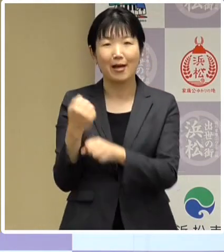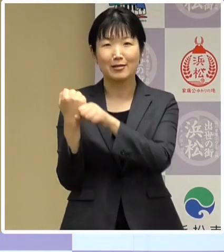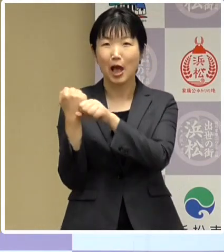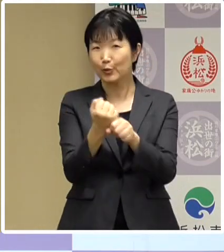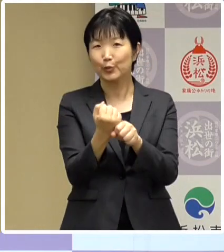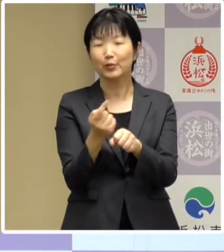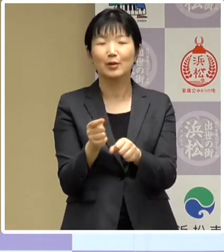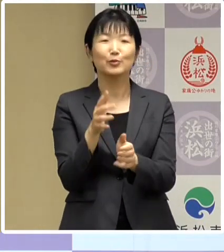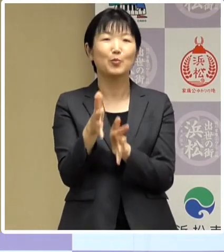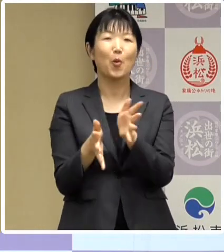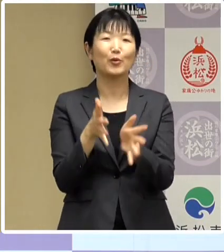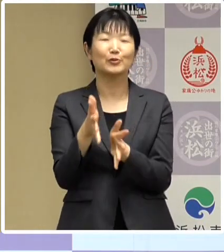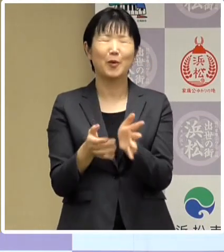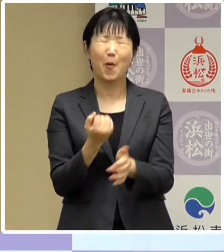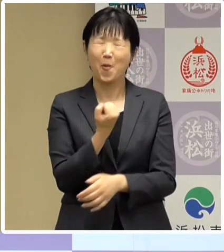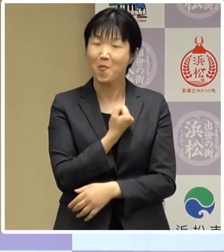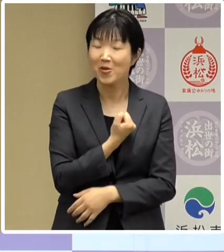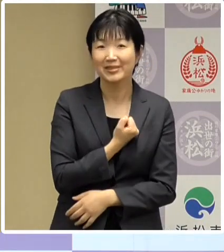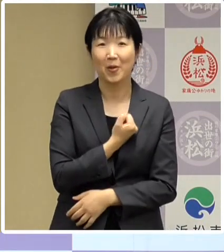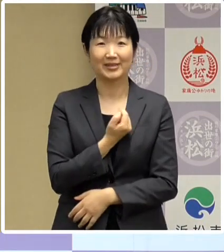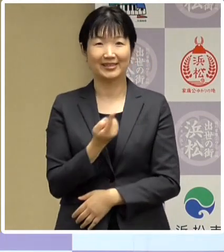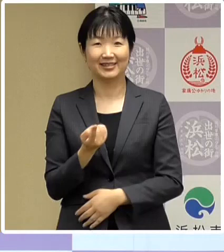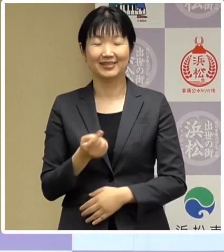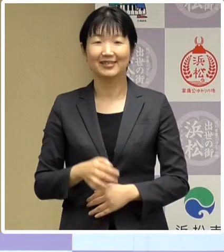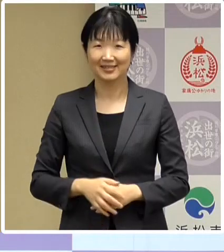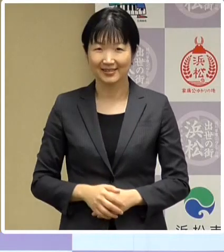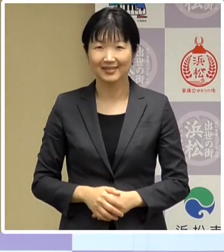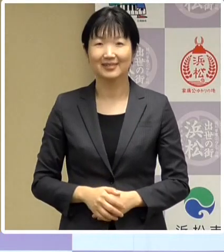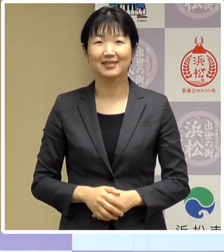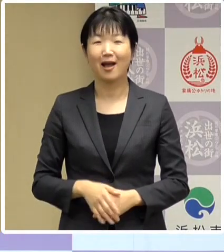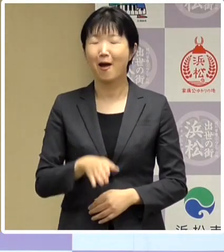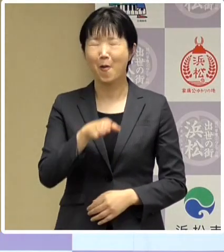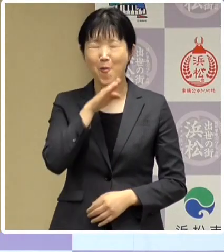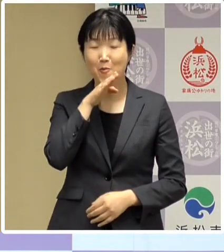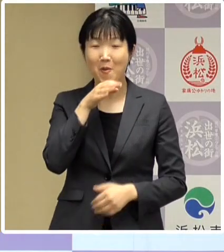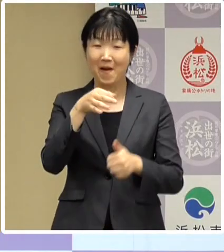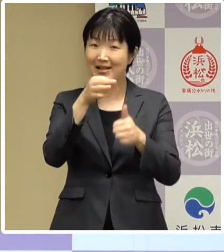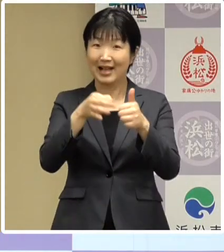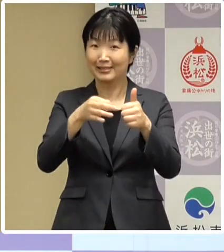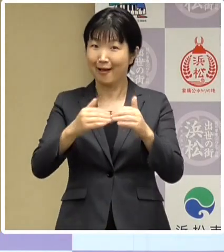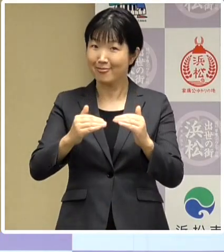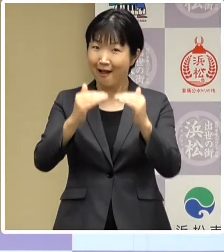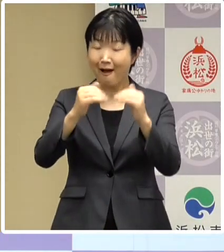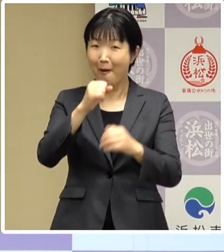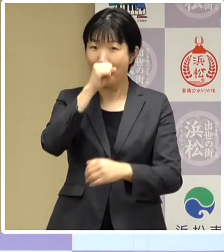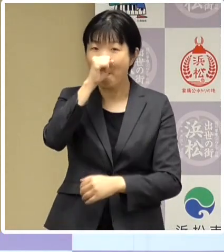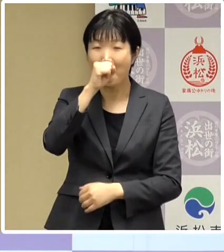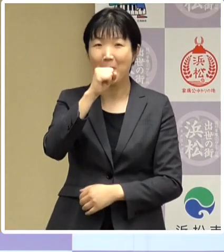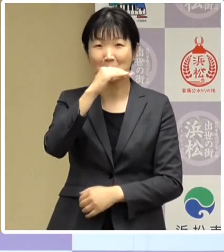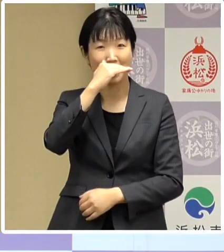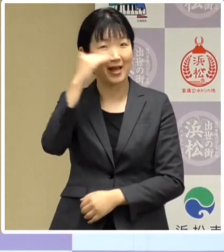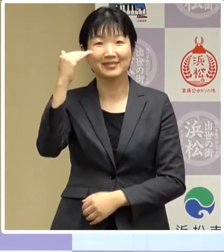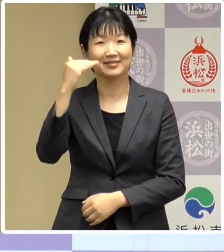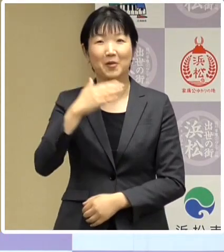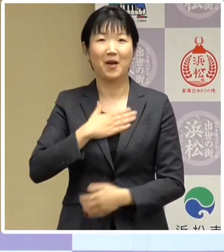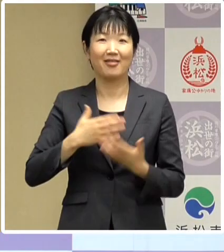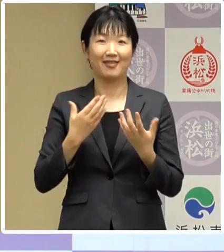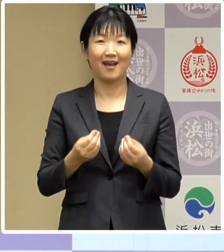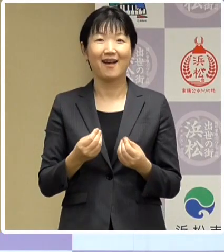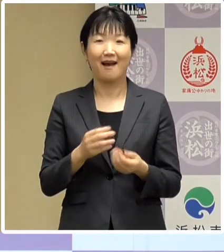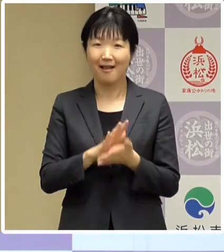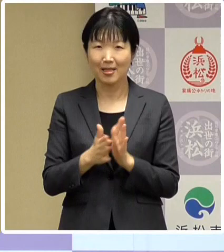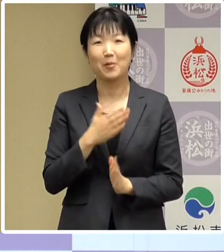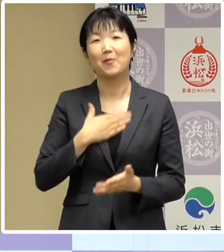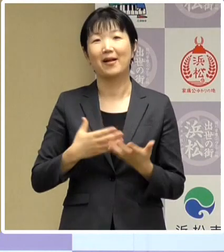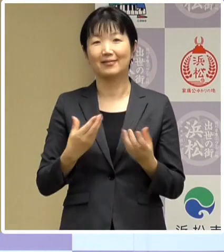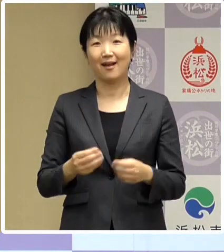ツの面白さというかですね、その価値がですね、今回非常に見直されたというか、大いに